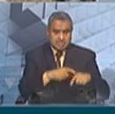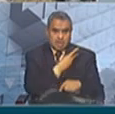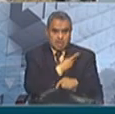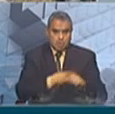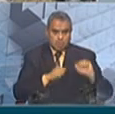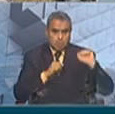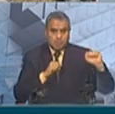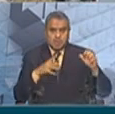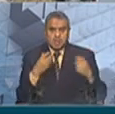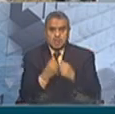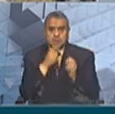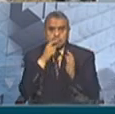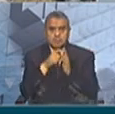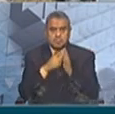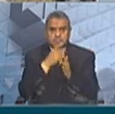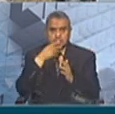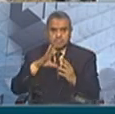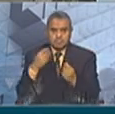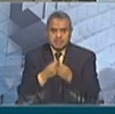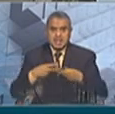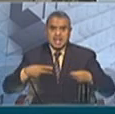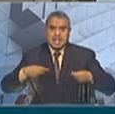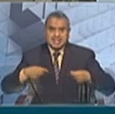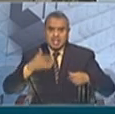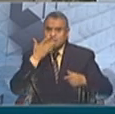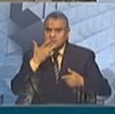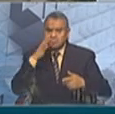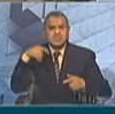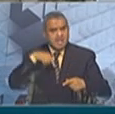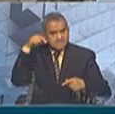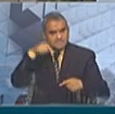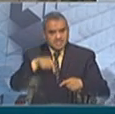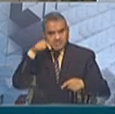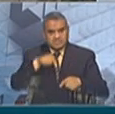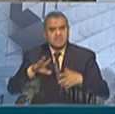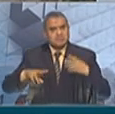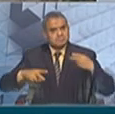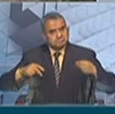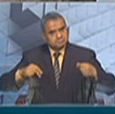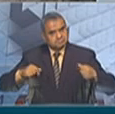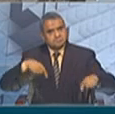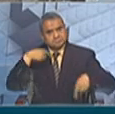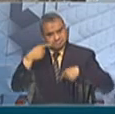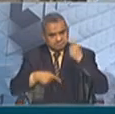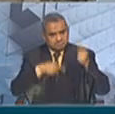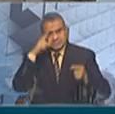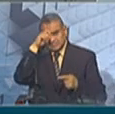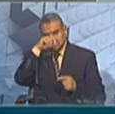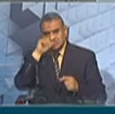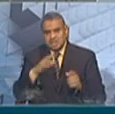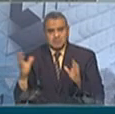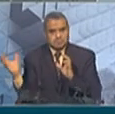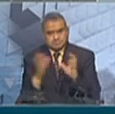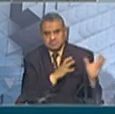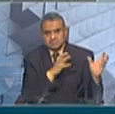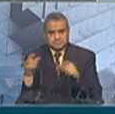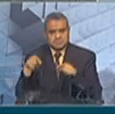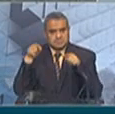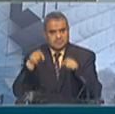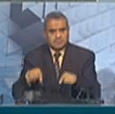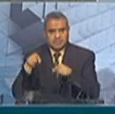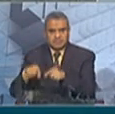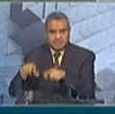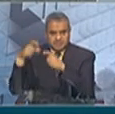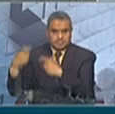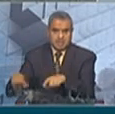على نفي وجود خلافات، لكن في الحقيقة في خلافات جوهرية وعميقة بين الطرفين. وهنا